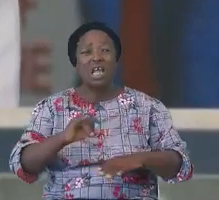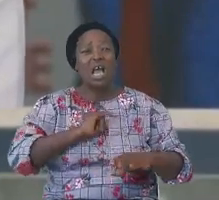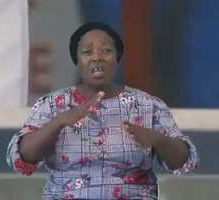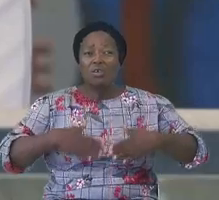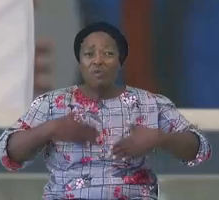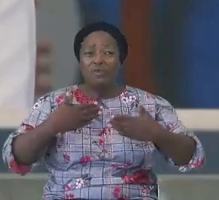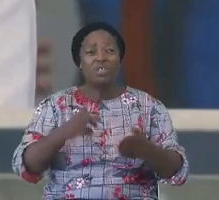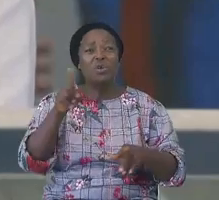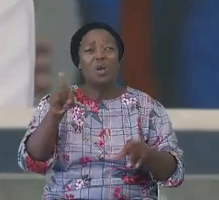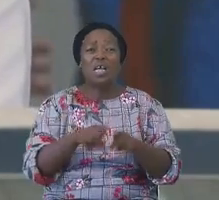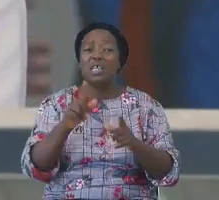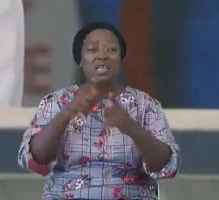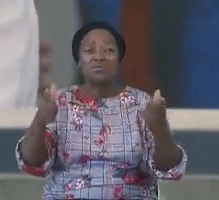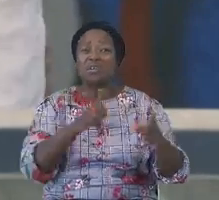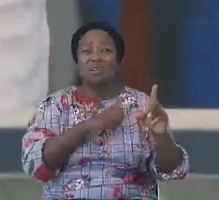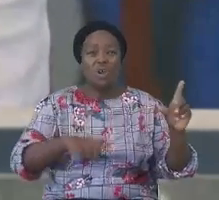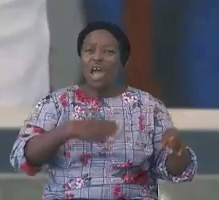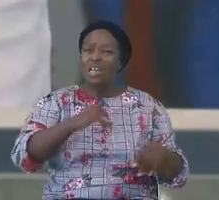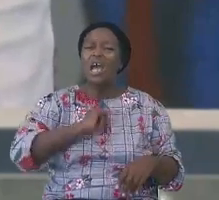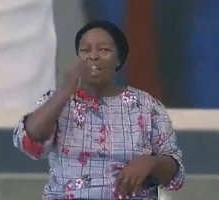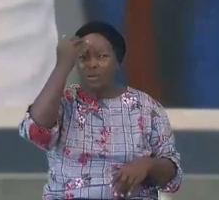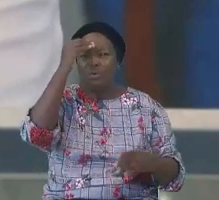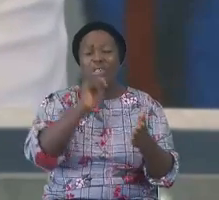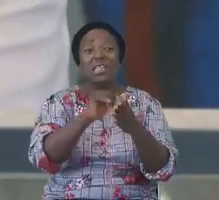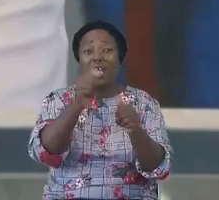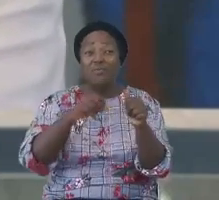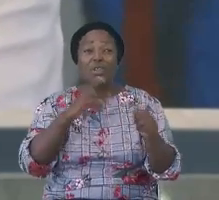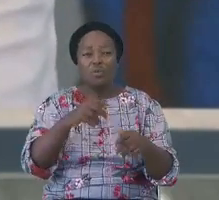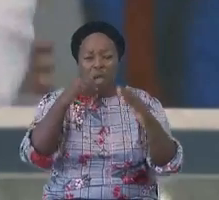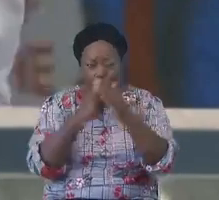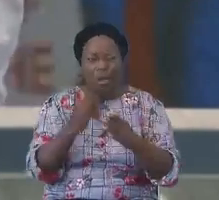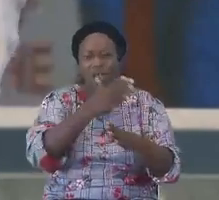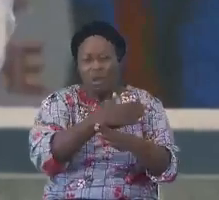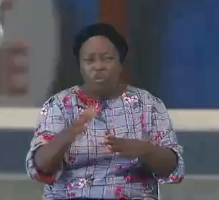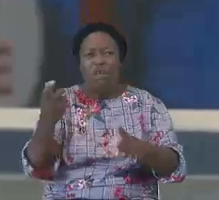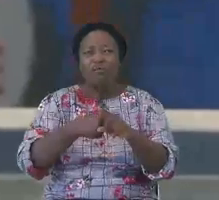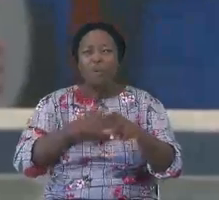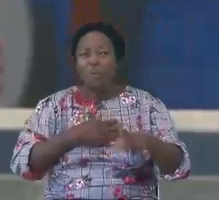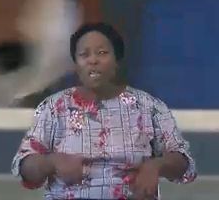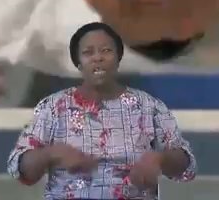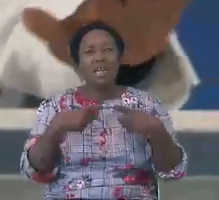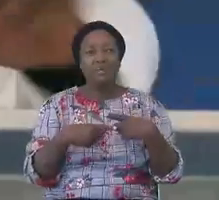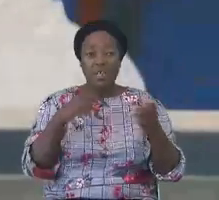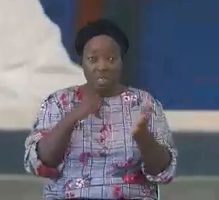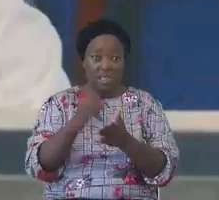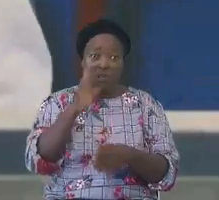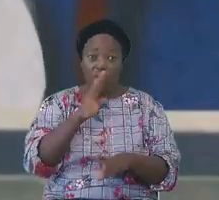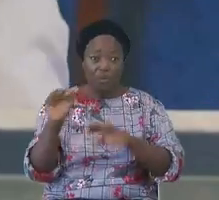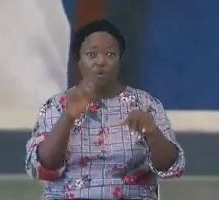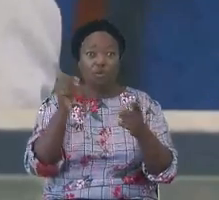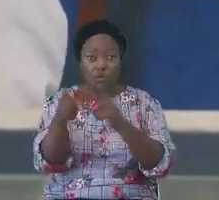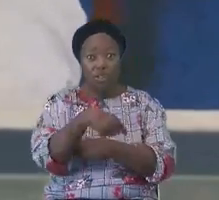je te confesse comme ma suffisance, je te confesse comme le Seigneur souverain, et je sais que